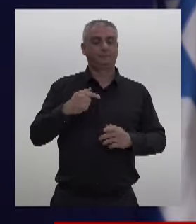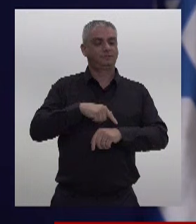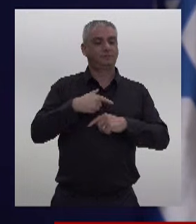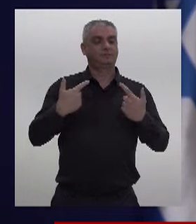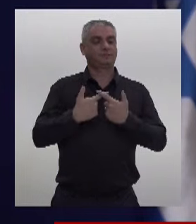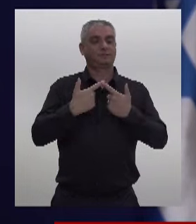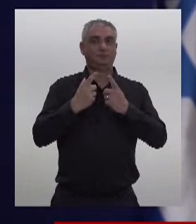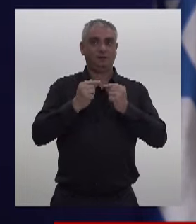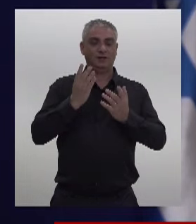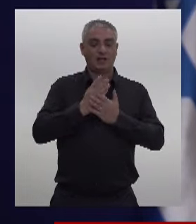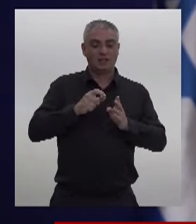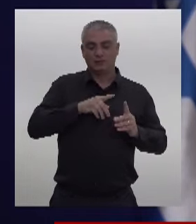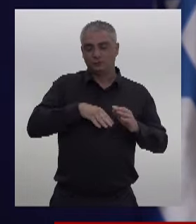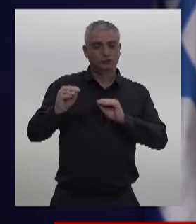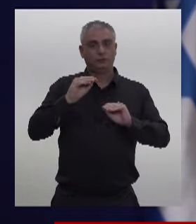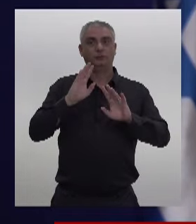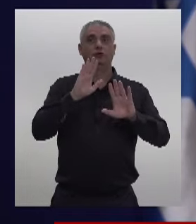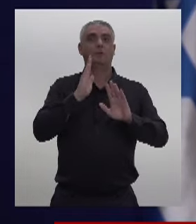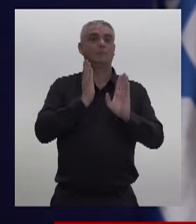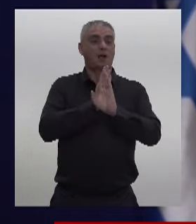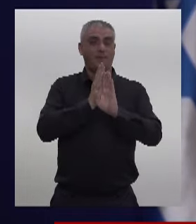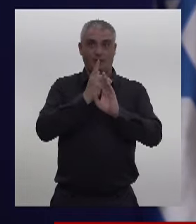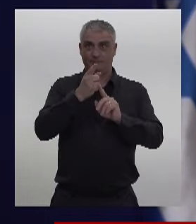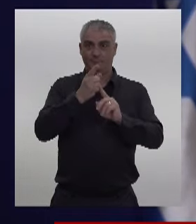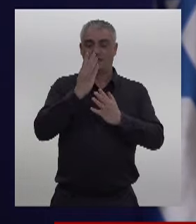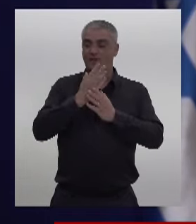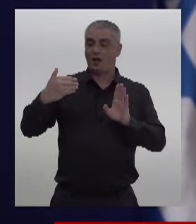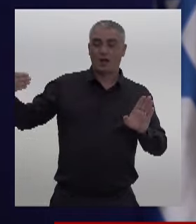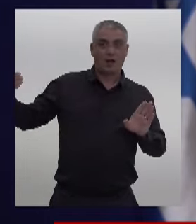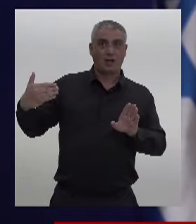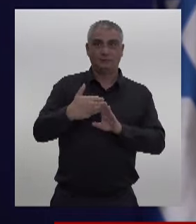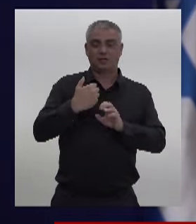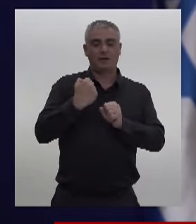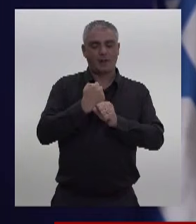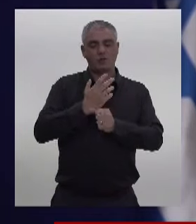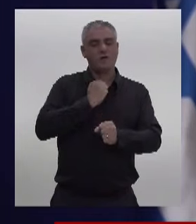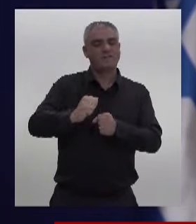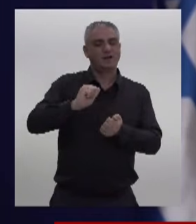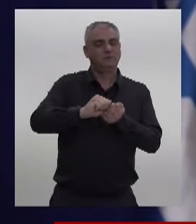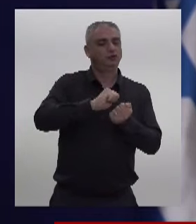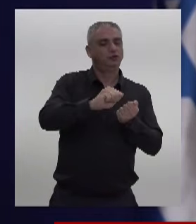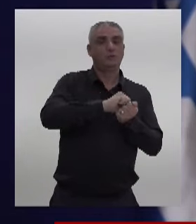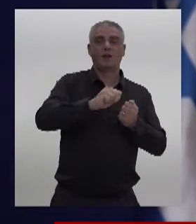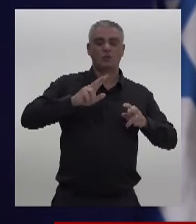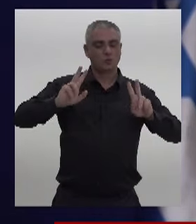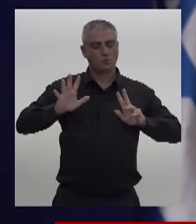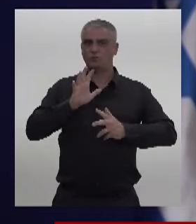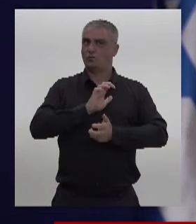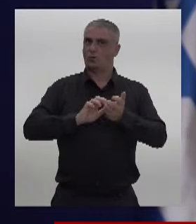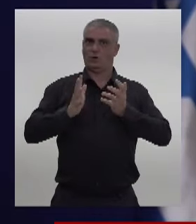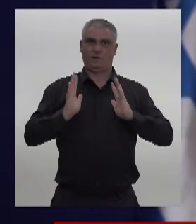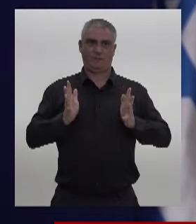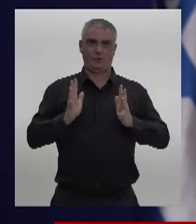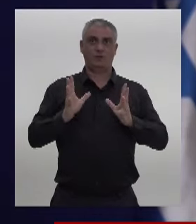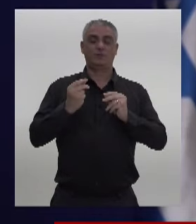ברצוע התווי הזה שימש מחבלים התווי הזה חצה פעלנו והשמד אותו השמדה מורכבת מאוד